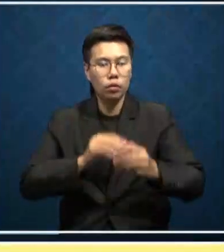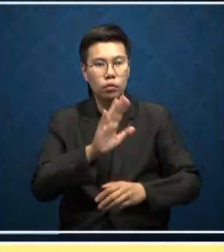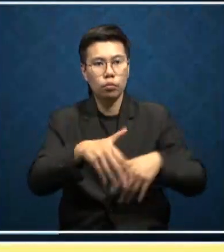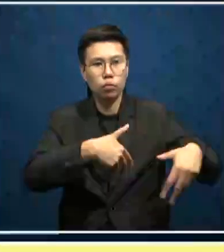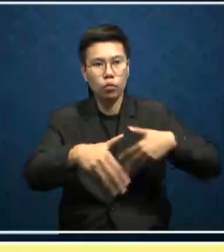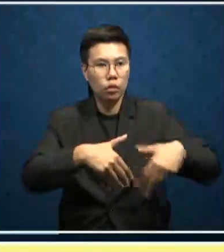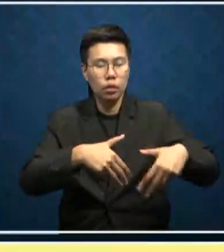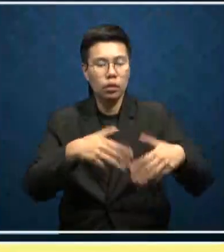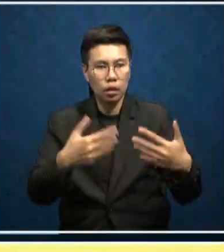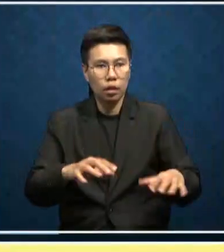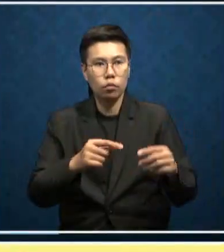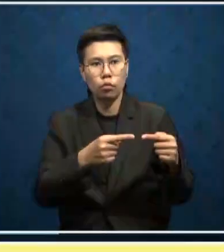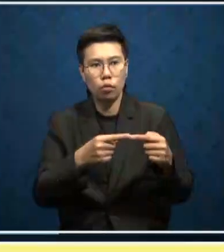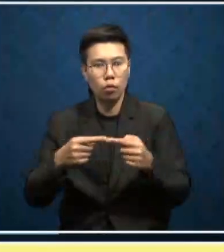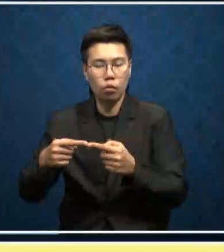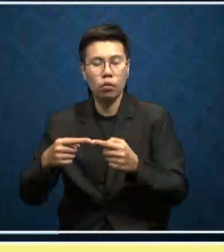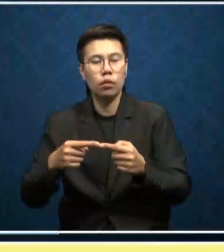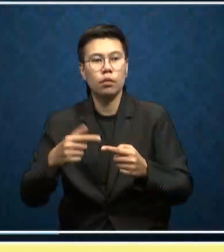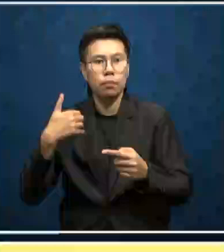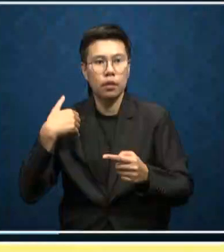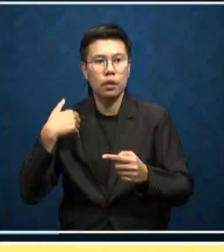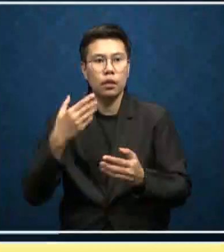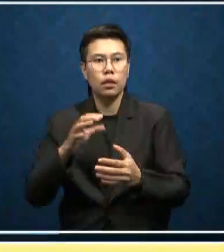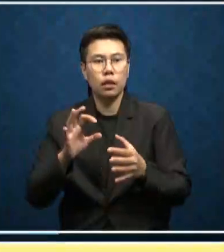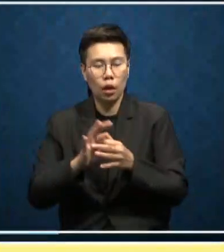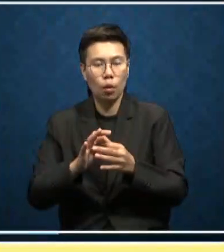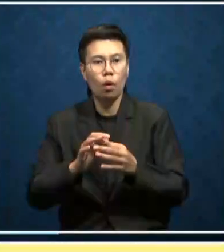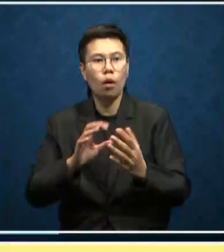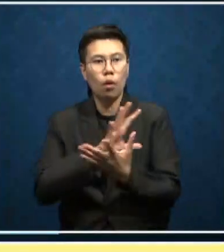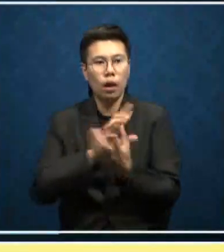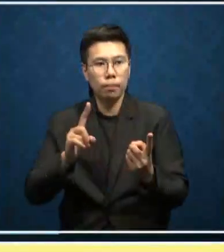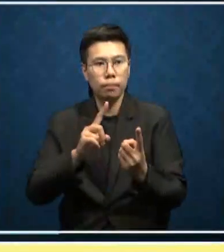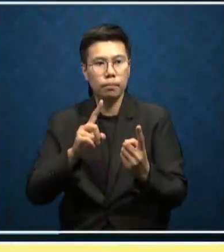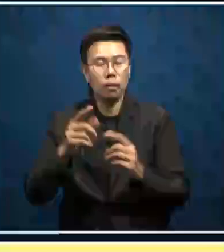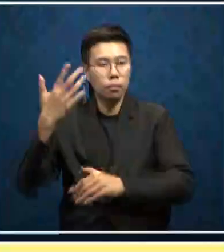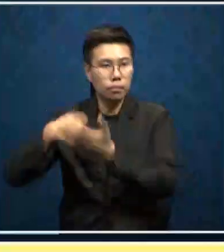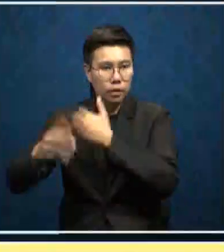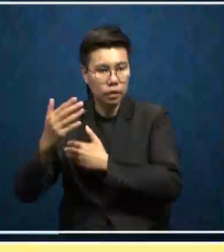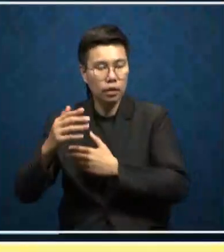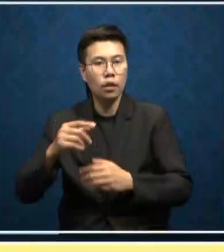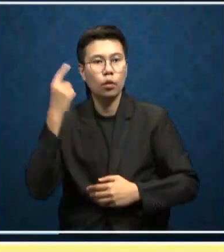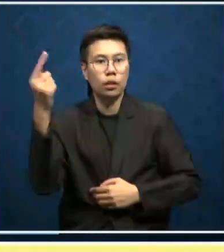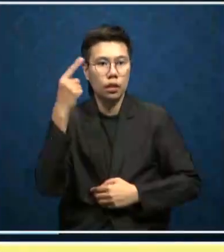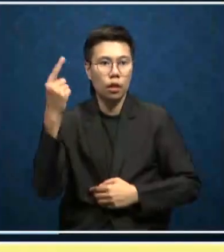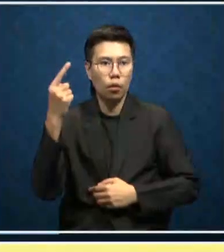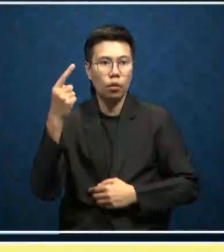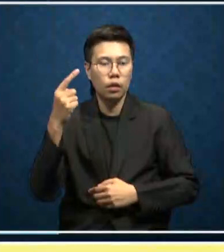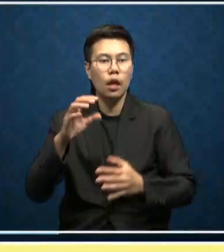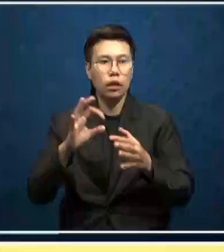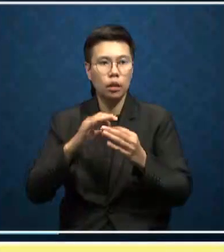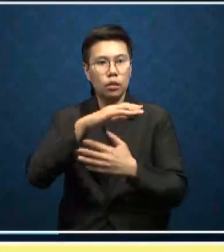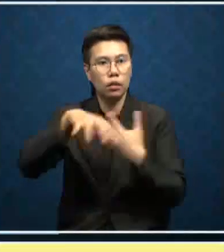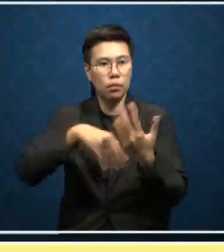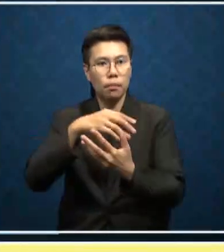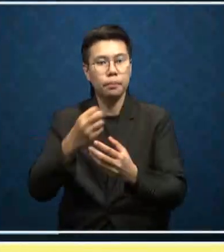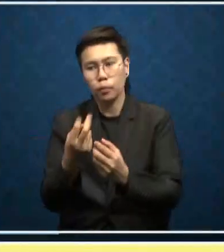สืบสานต่อยอดแลและเชื่อมโยงทุนทางวัฒนธรรมประเพณีสู่การท่องเที่ยวเชิงนิเวศนะครับเอ่อ